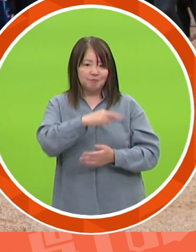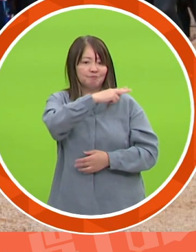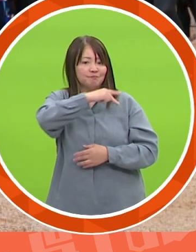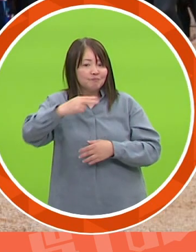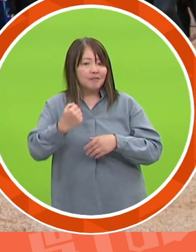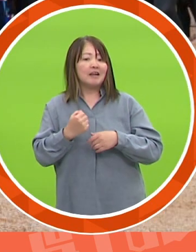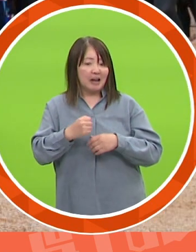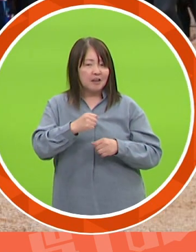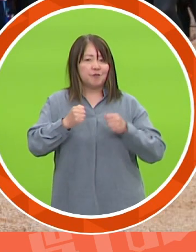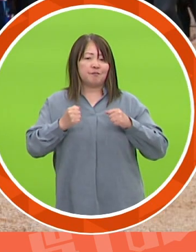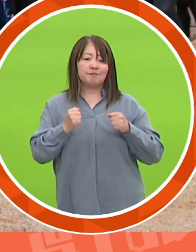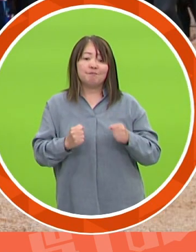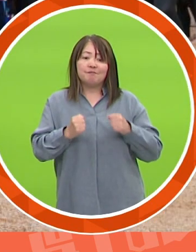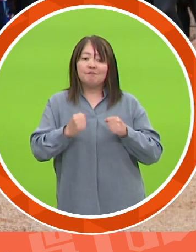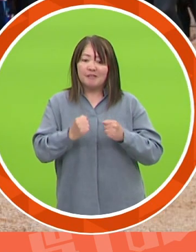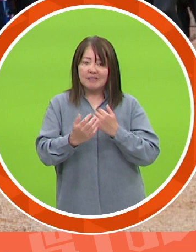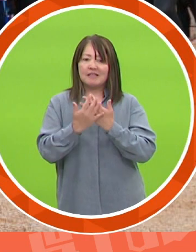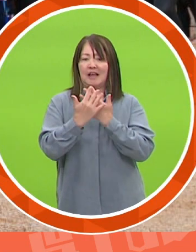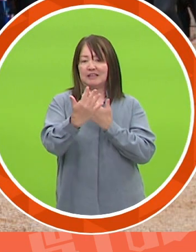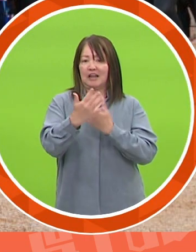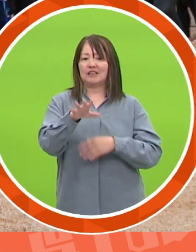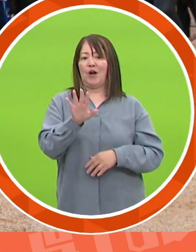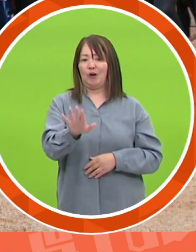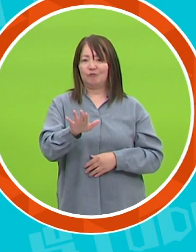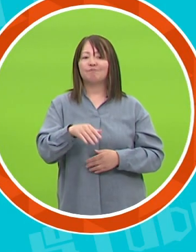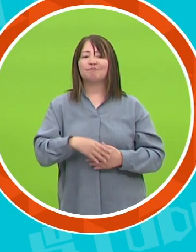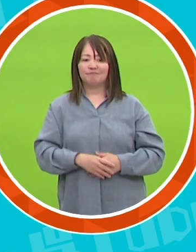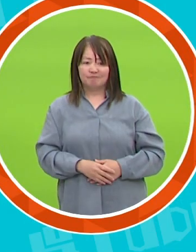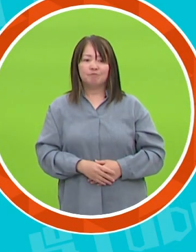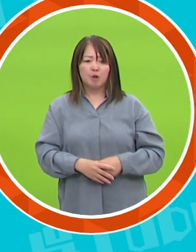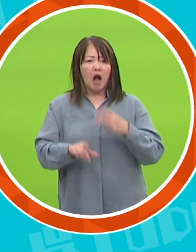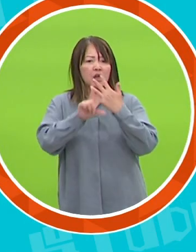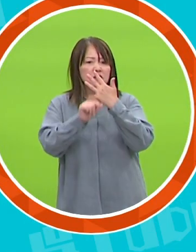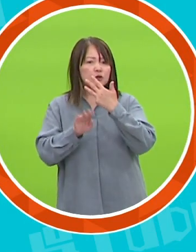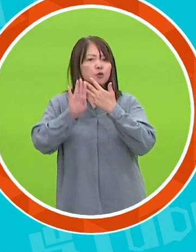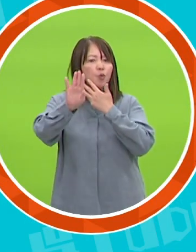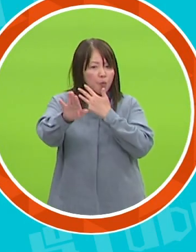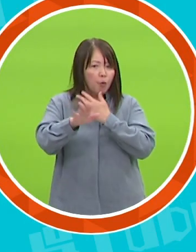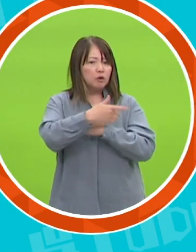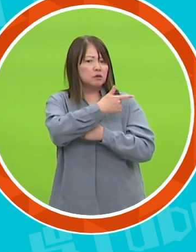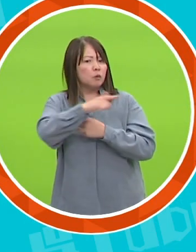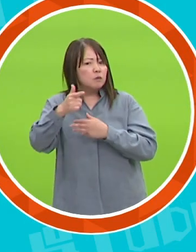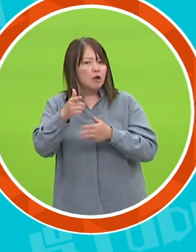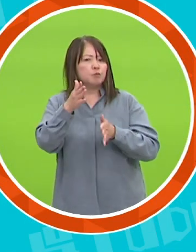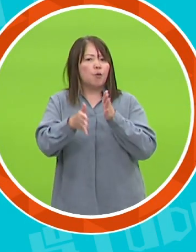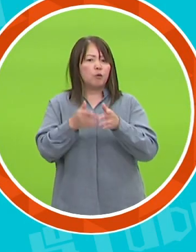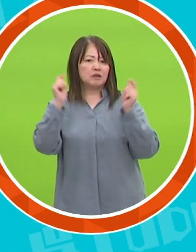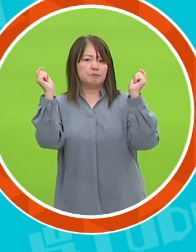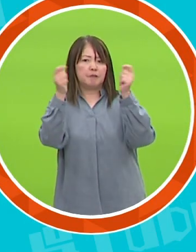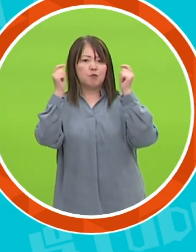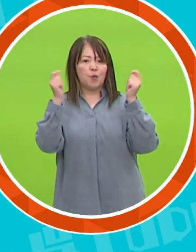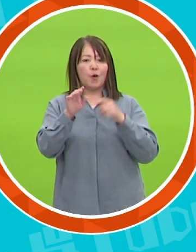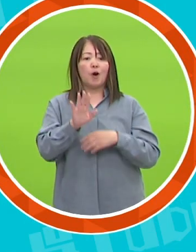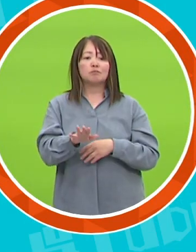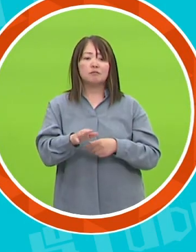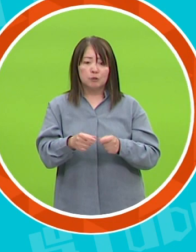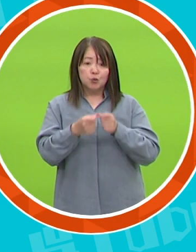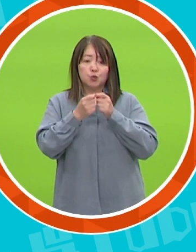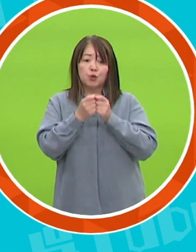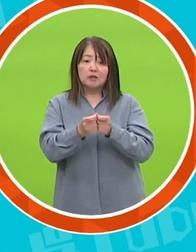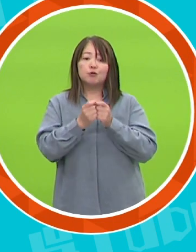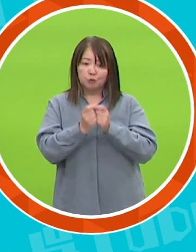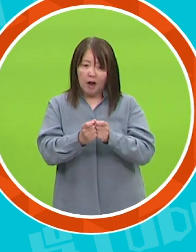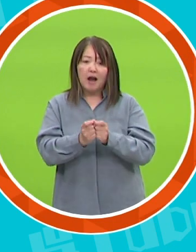クアスロン倉橋大会が開催されます。8月以降もさまざまなアウトドアスポーツイベントが開催されるので